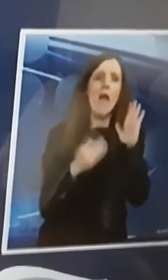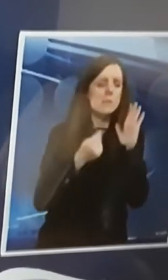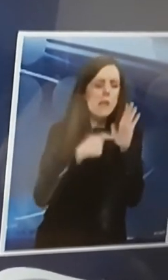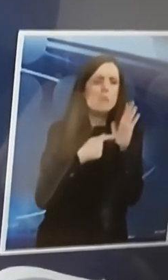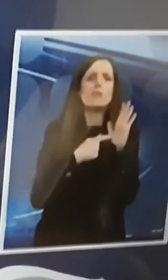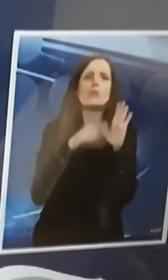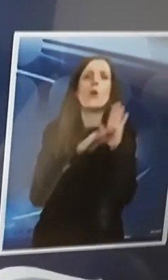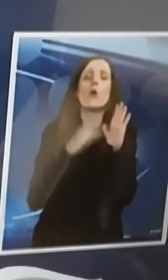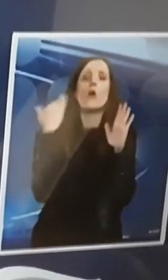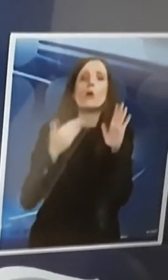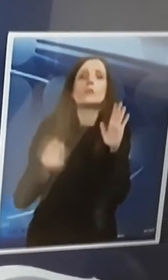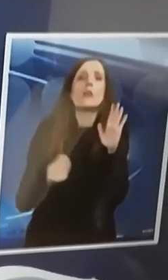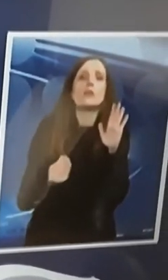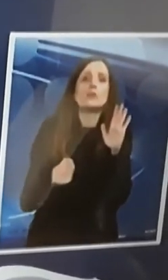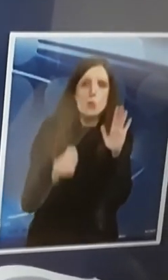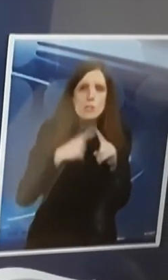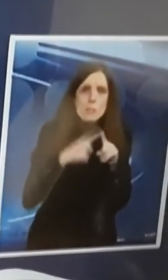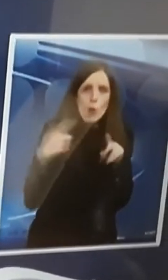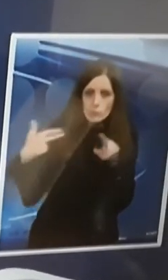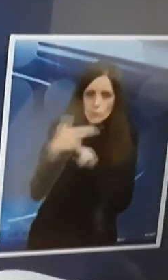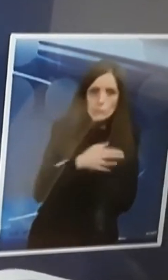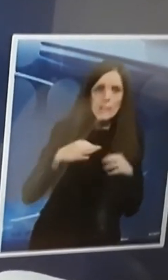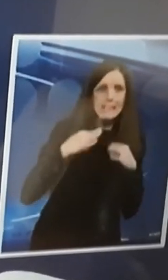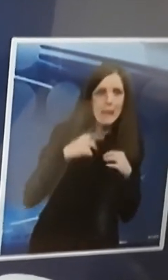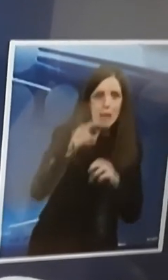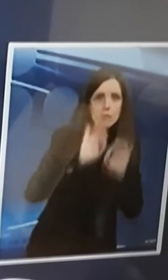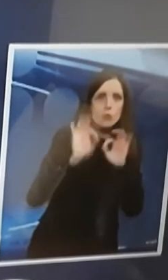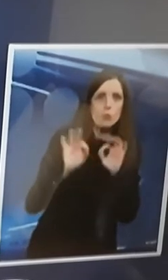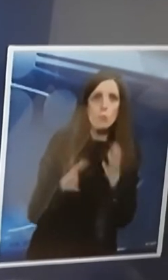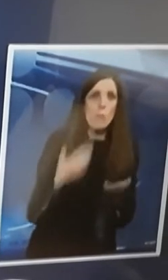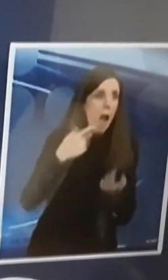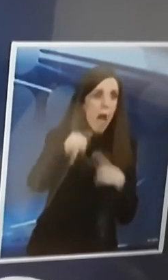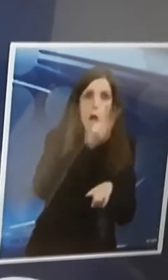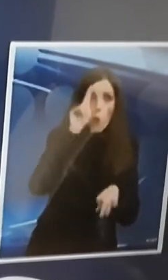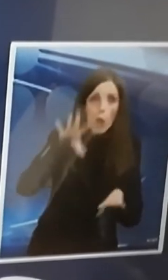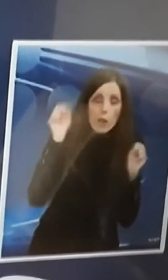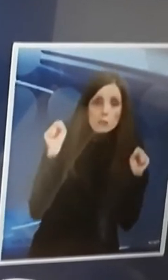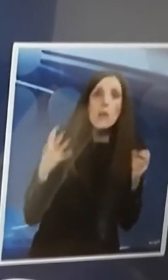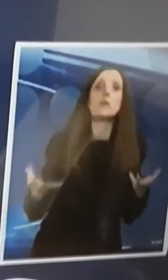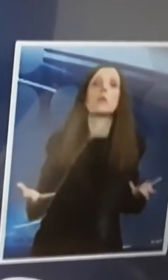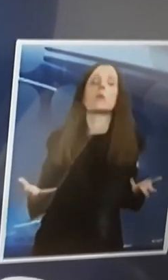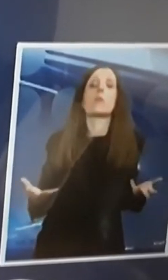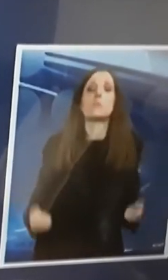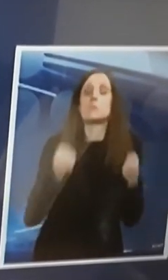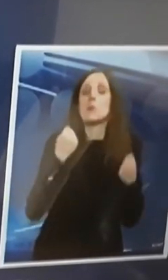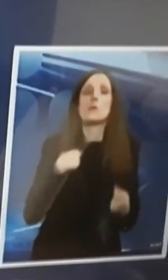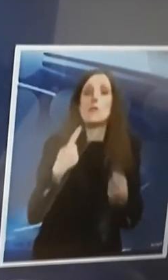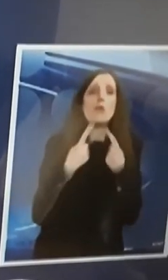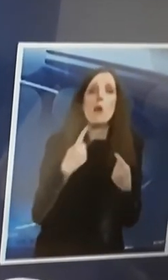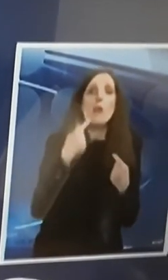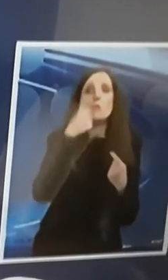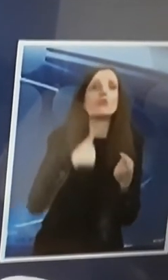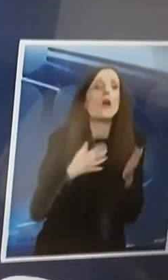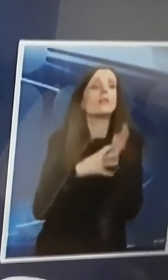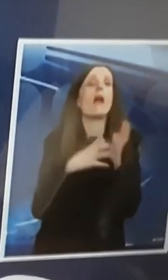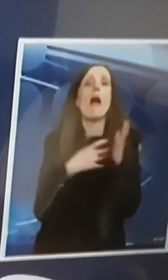napravljene, onda je teško dalje razgovarati. Dakle, nema tu nekog ni pregovaranja, da vam